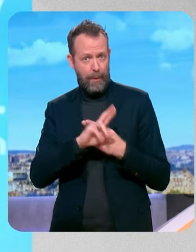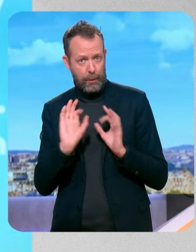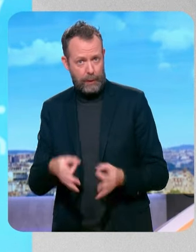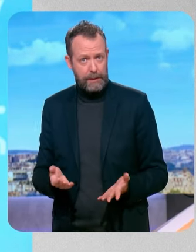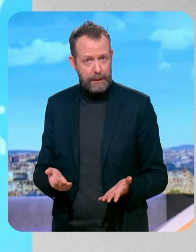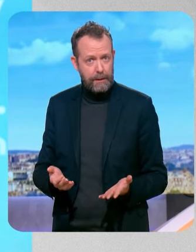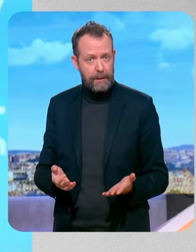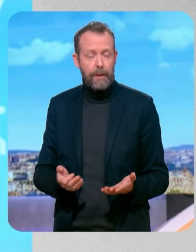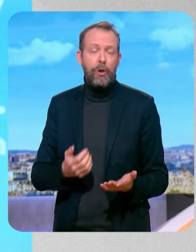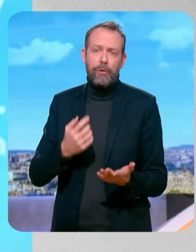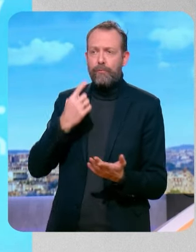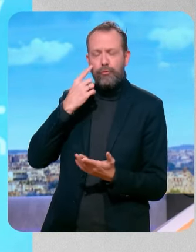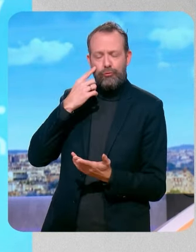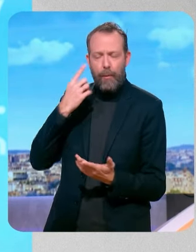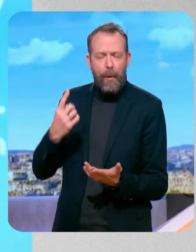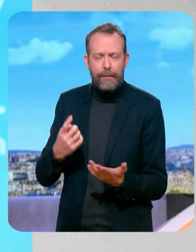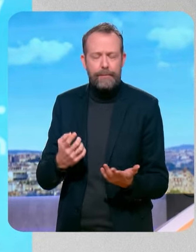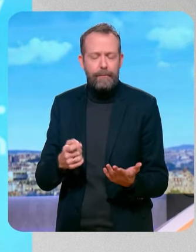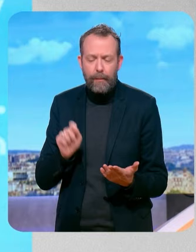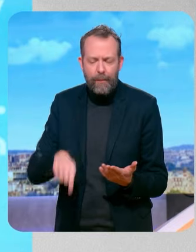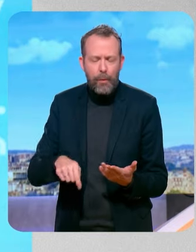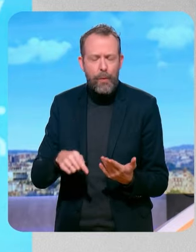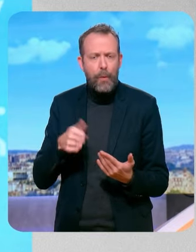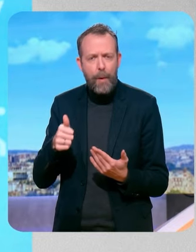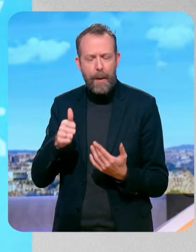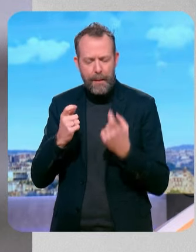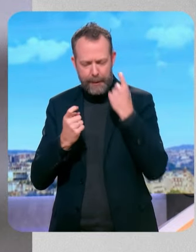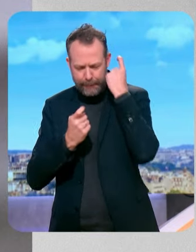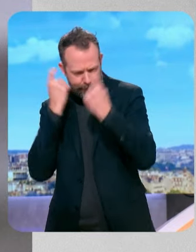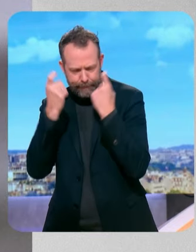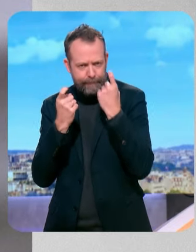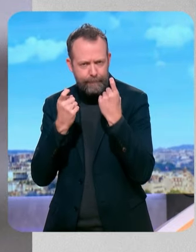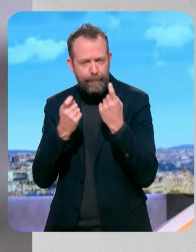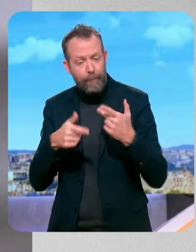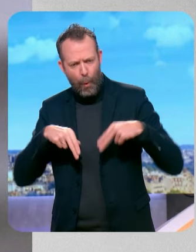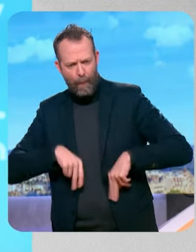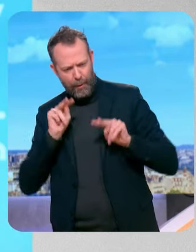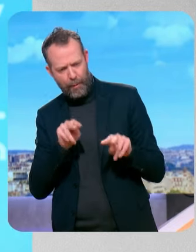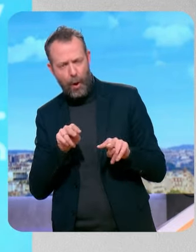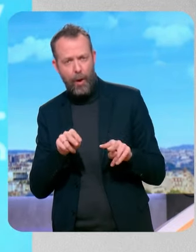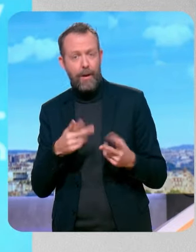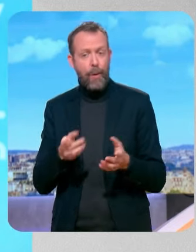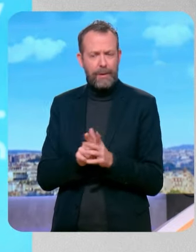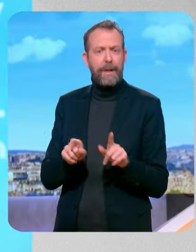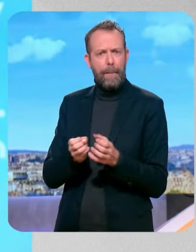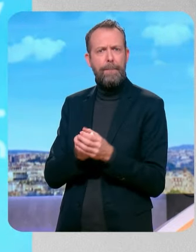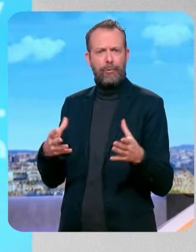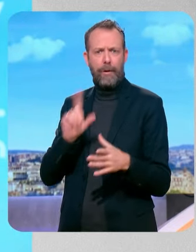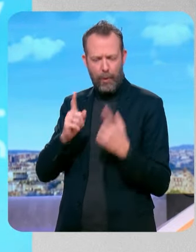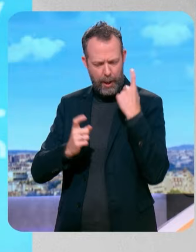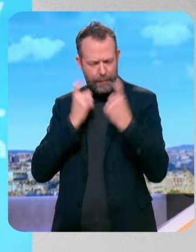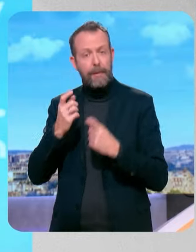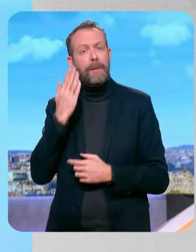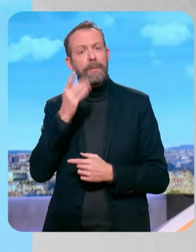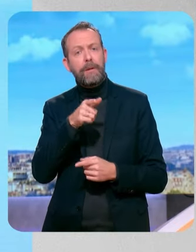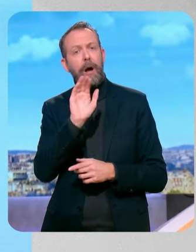Je pense que forcément, il va se poser la question du gouvernement et la majorité doit se poser la question. Si vous